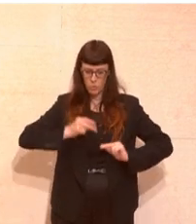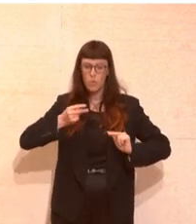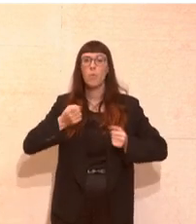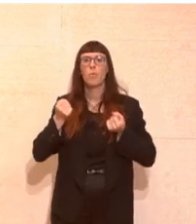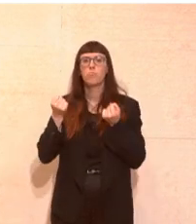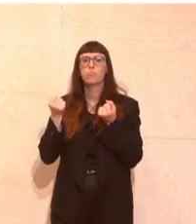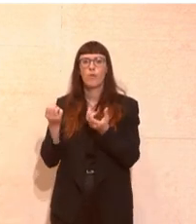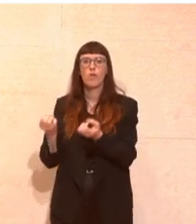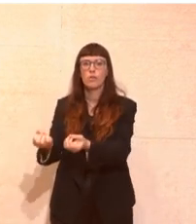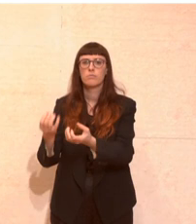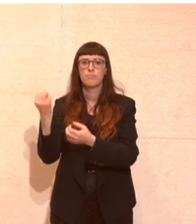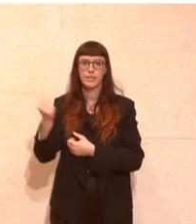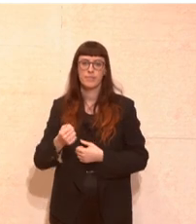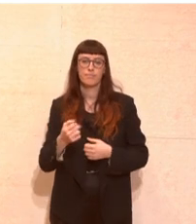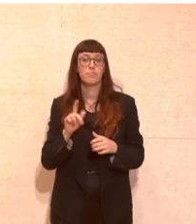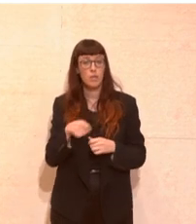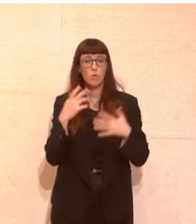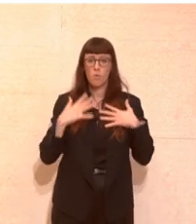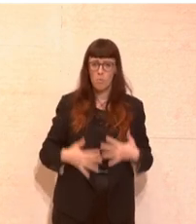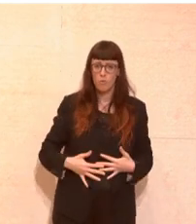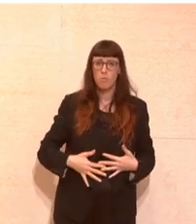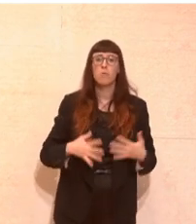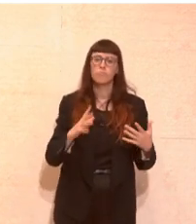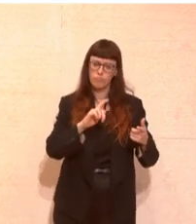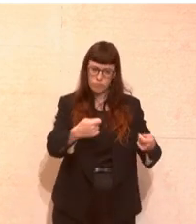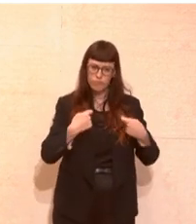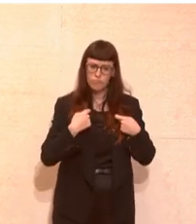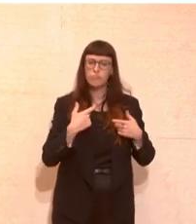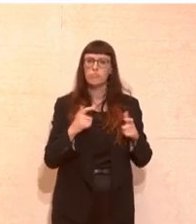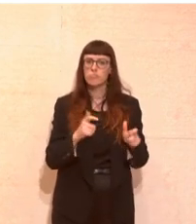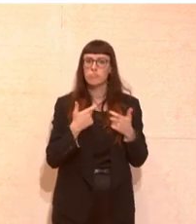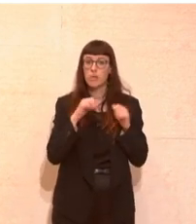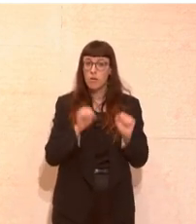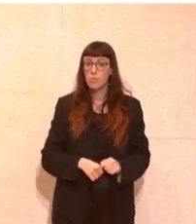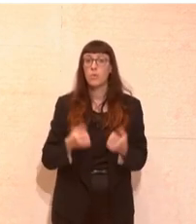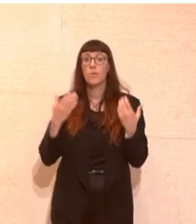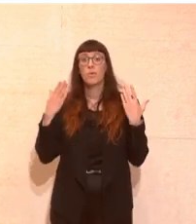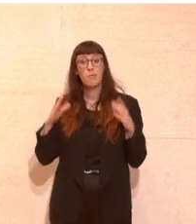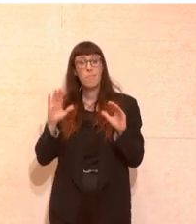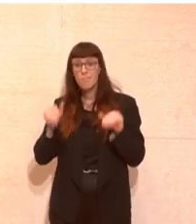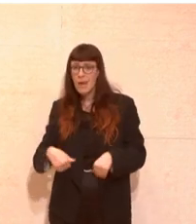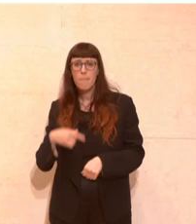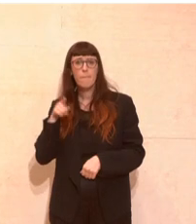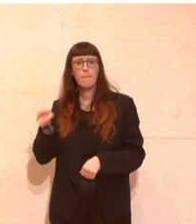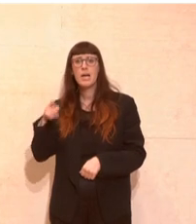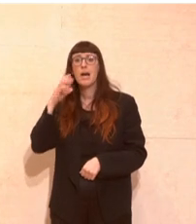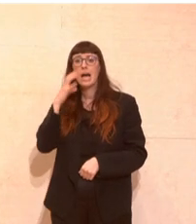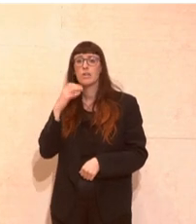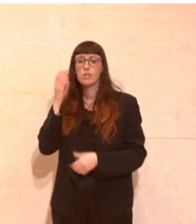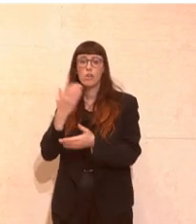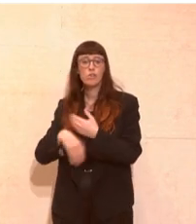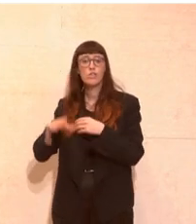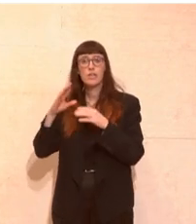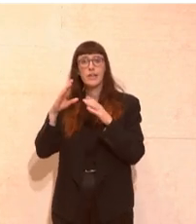certes, et il faut qu'on y soit vigilant, mais c'est aussi un processus biologique. Si vous mettez des adolescents dans les grottes, dont a parlé